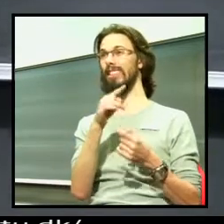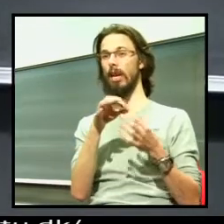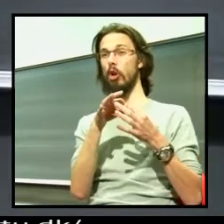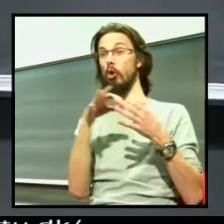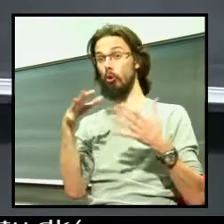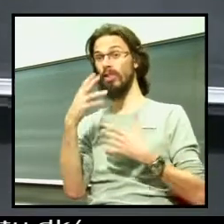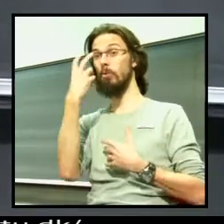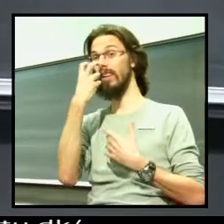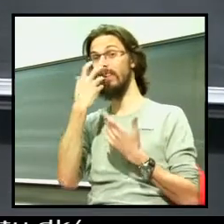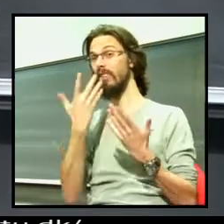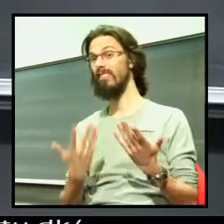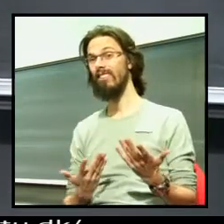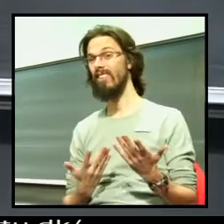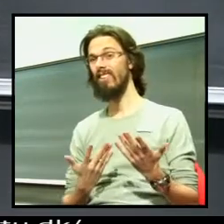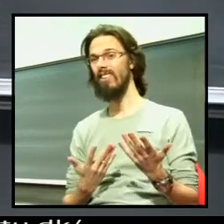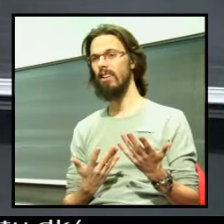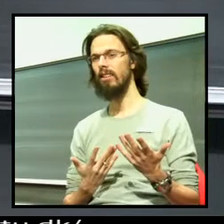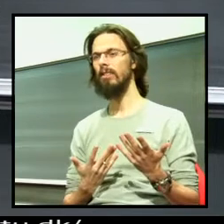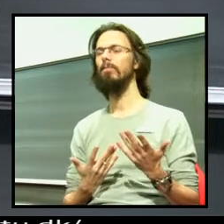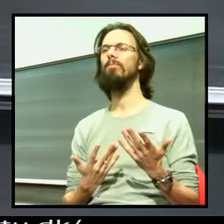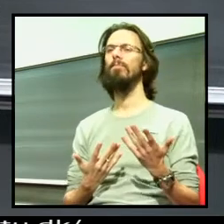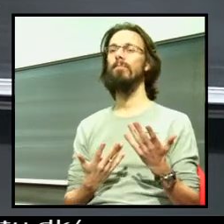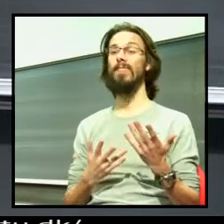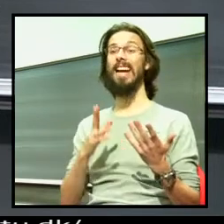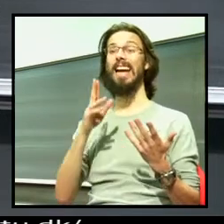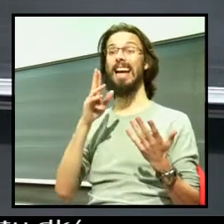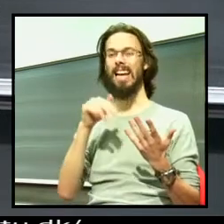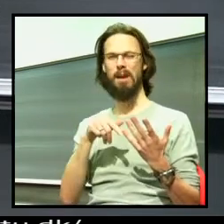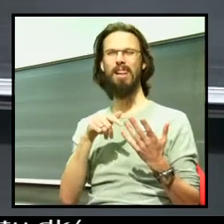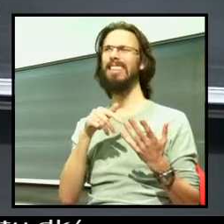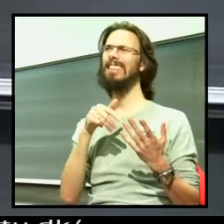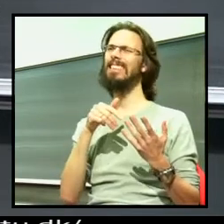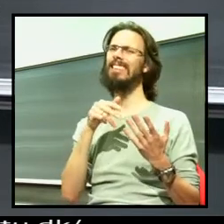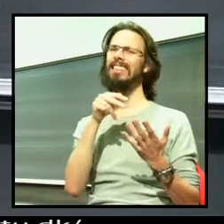efter? Og så siger man, kan man stille krav til en løsning?